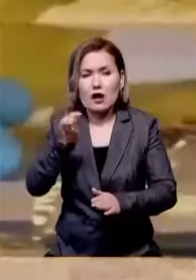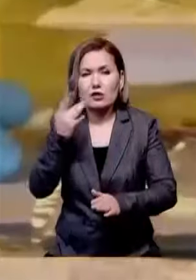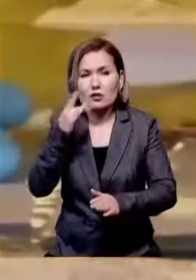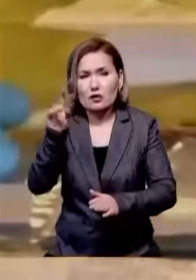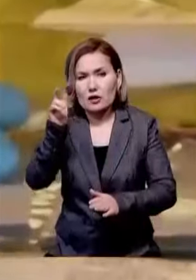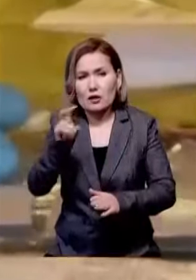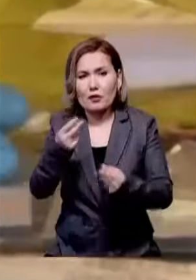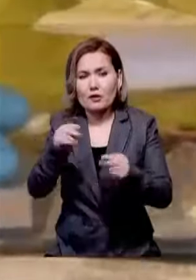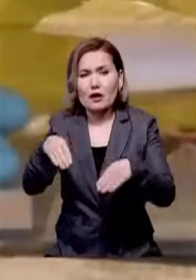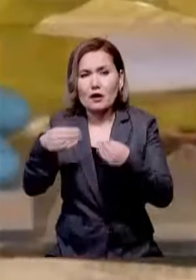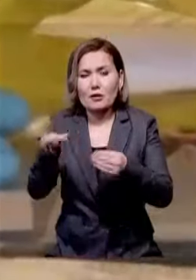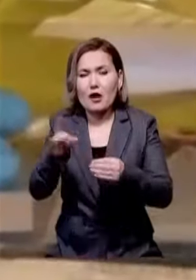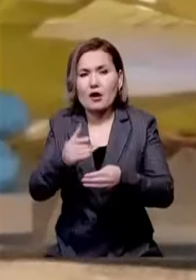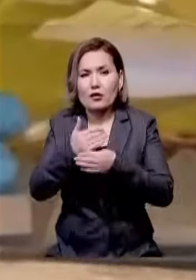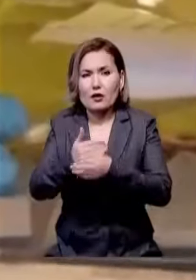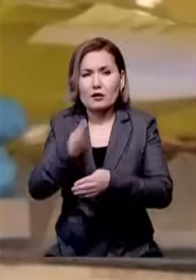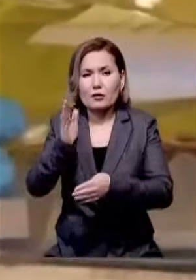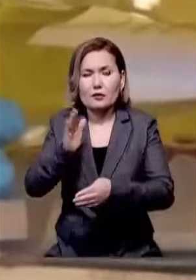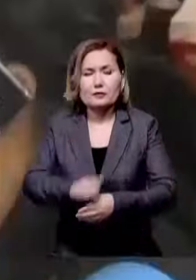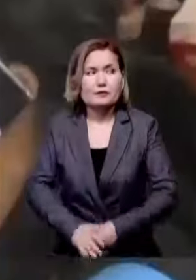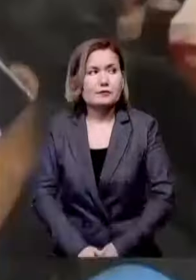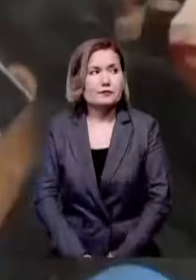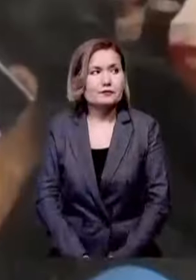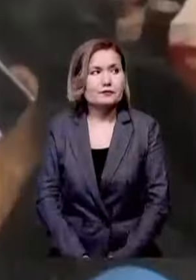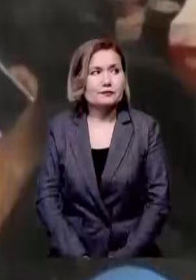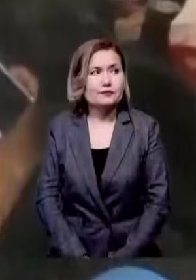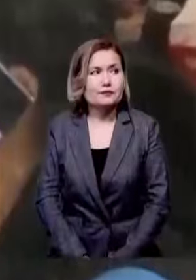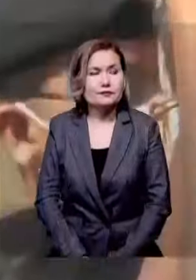8400 ақш доллары көлемінде өтемақы төленеді.